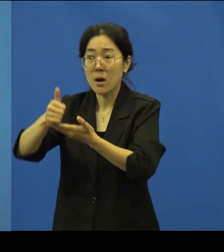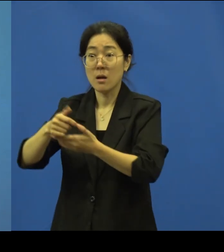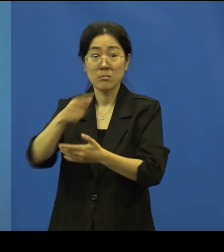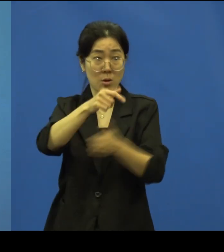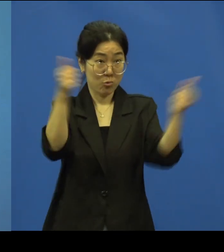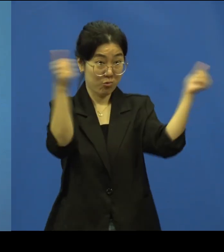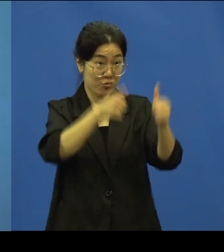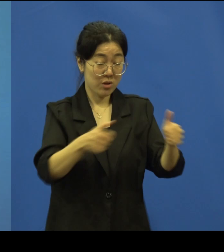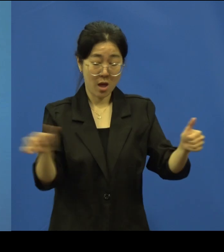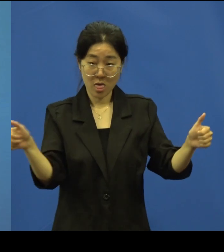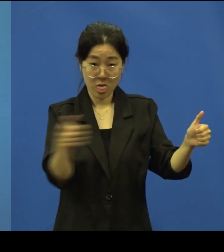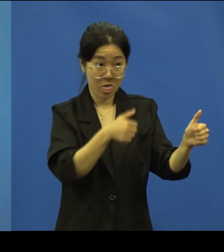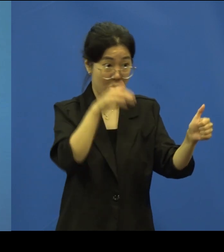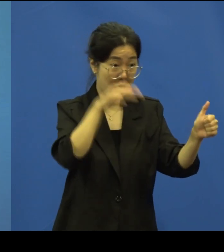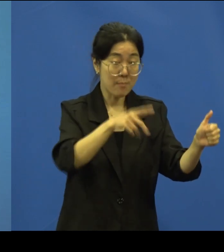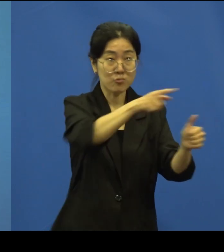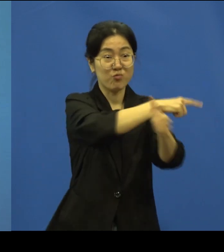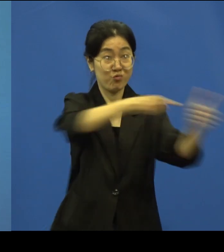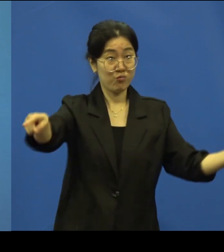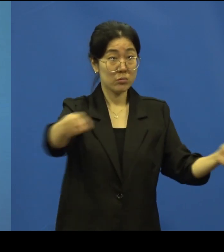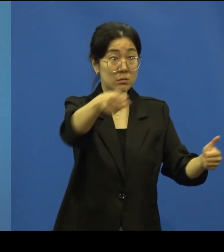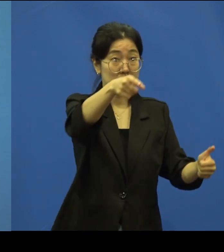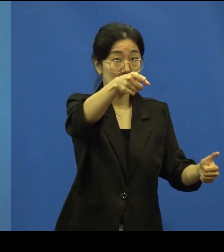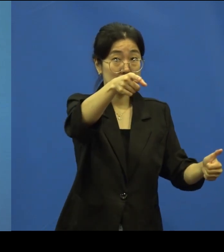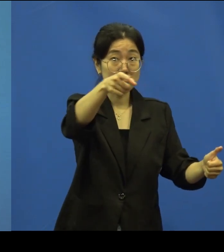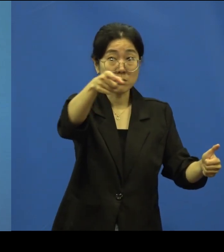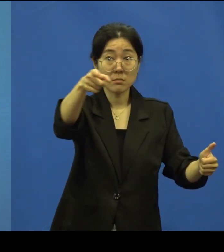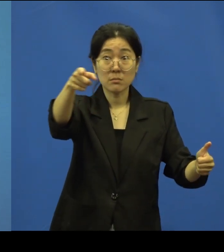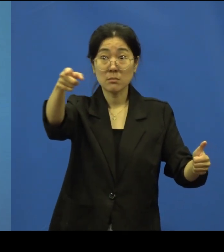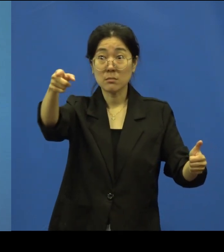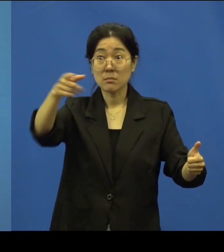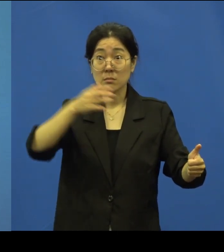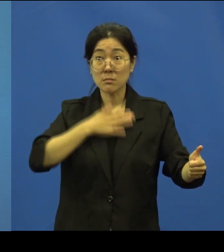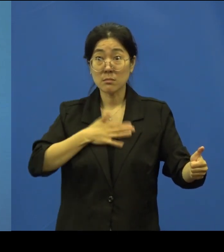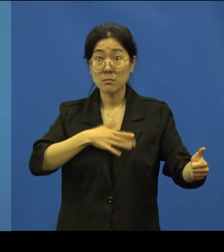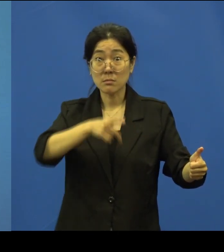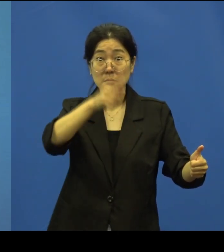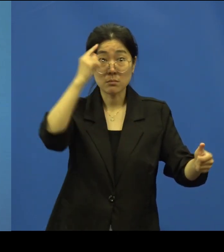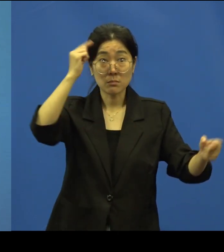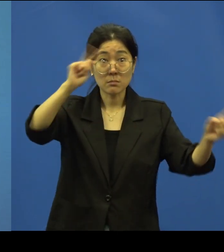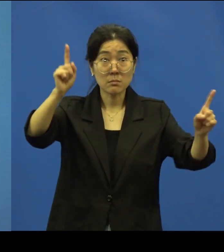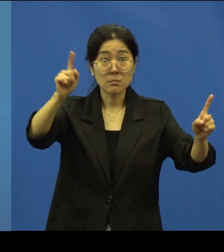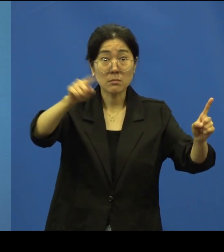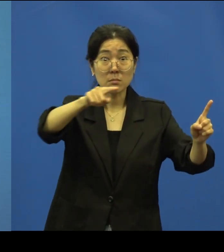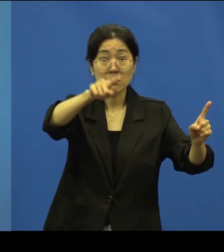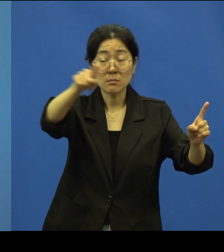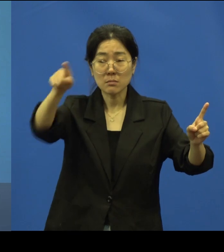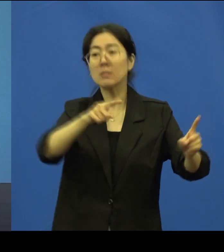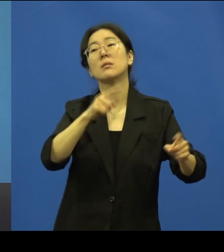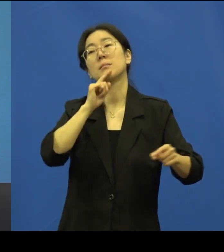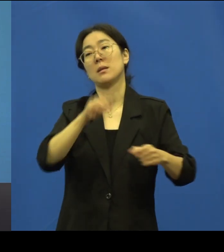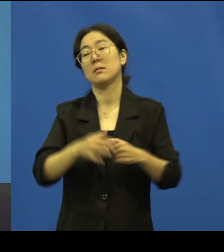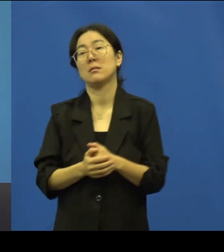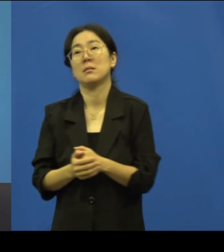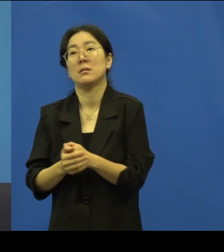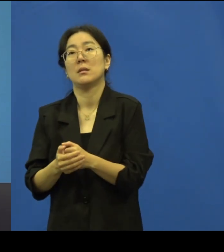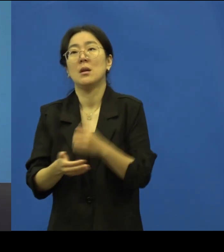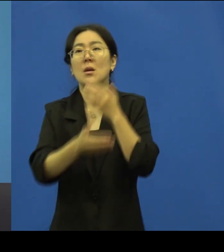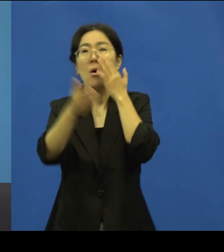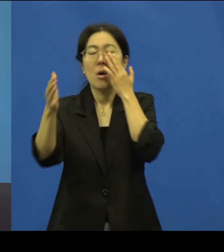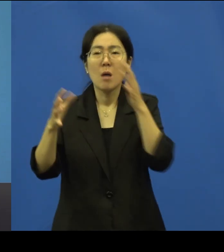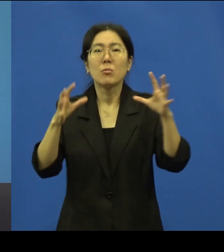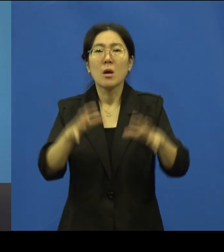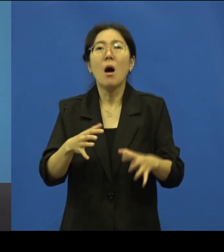이렇게. 그러니까 모두가 다 맹세를 하는 것입니다. 그랬더니 그 다음 15절 하반절 이렇게 되어 있어요. 무리가 마음을